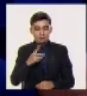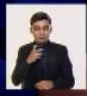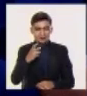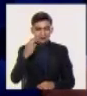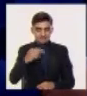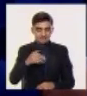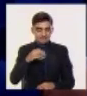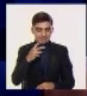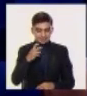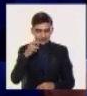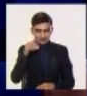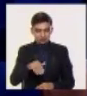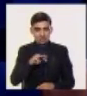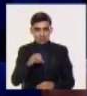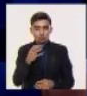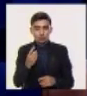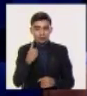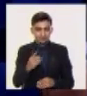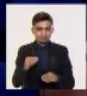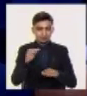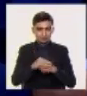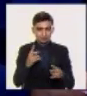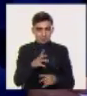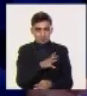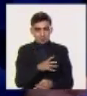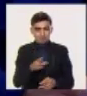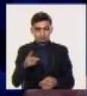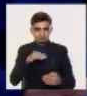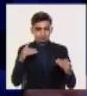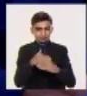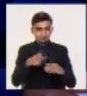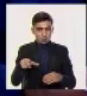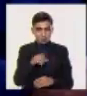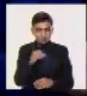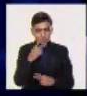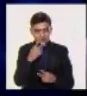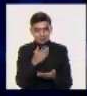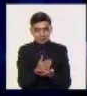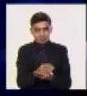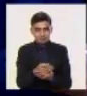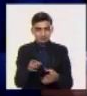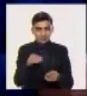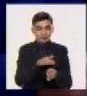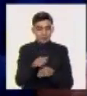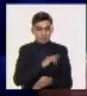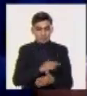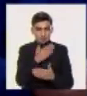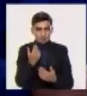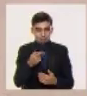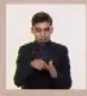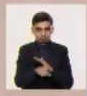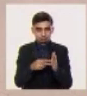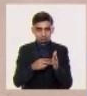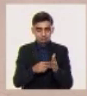200 тысяч тенге. Еще должна была быть обочина по обе стороны дороги. Но вы видите, что здесь не выполнили работу на эту